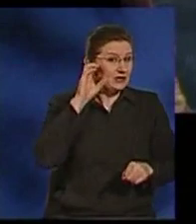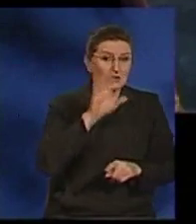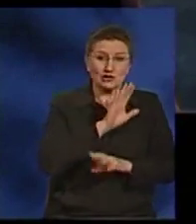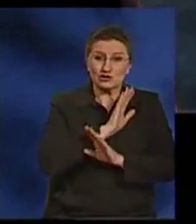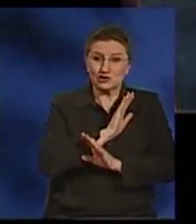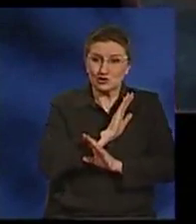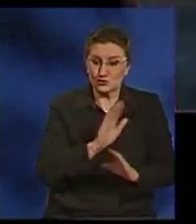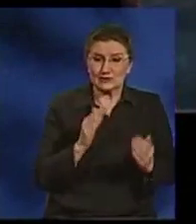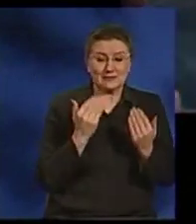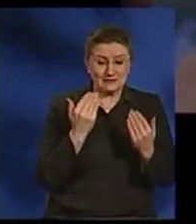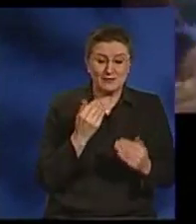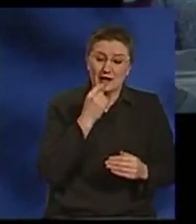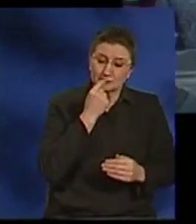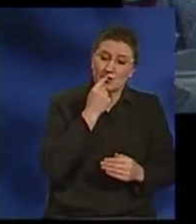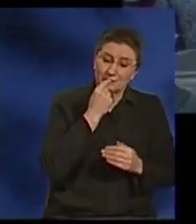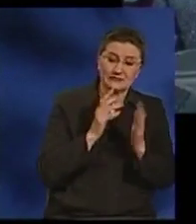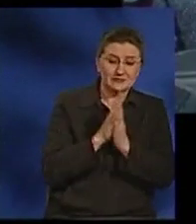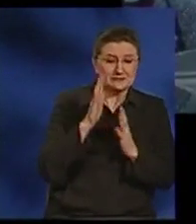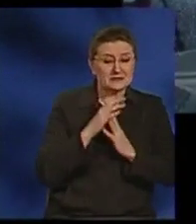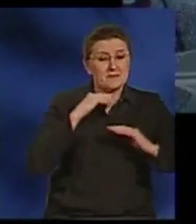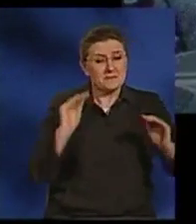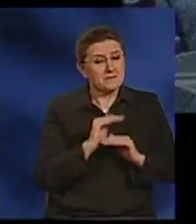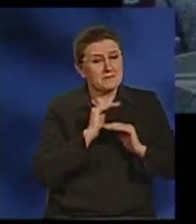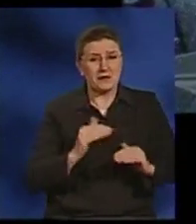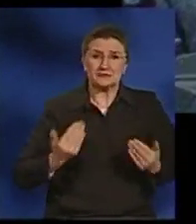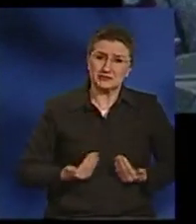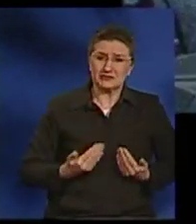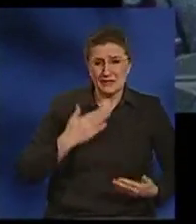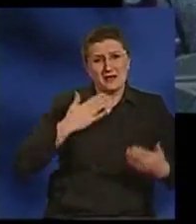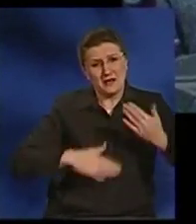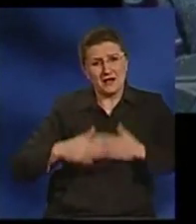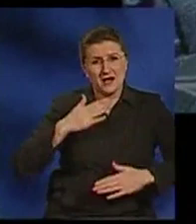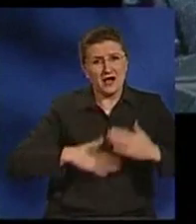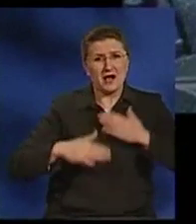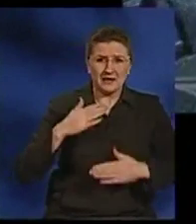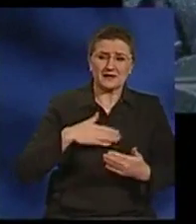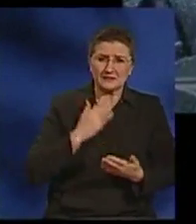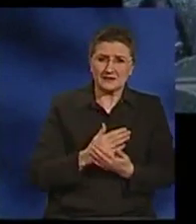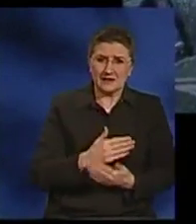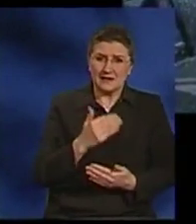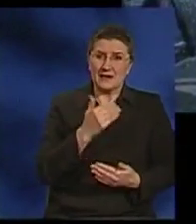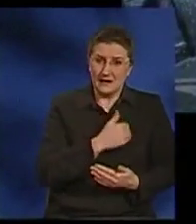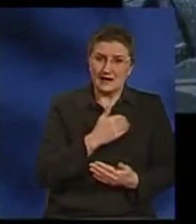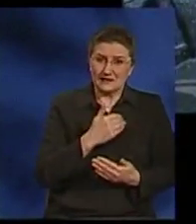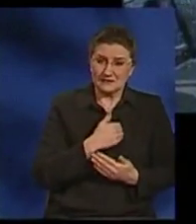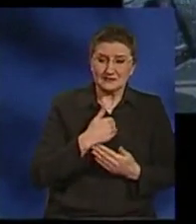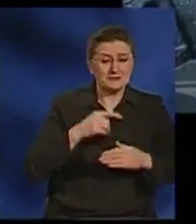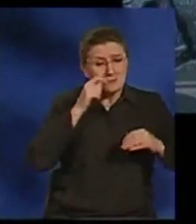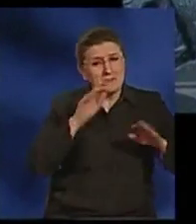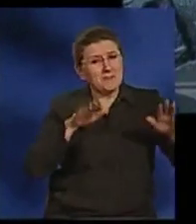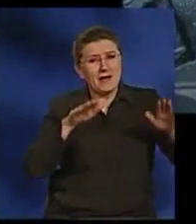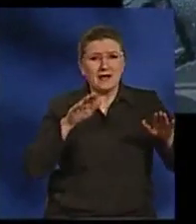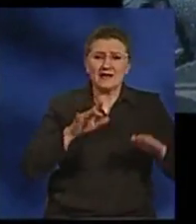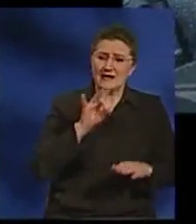всех подряд Теперь жую весь день Пою и жизни и рад Гарбо, Гарбо, остановись Хотите сразу полететь Отсюда